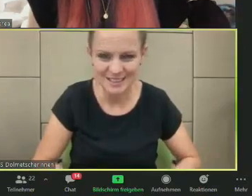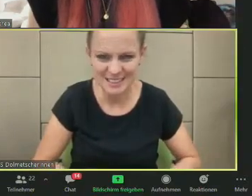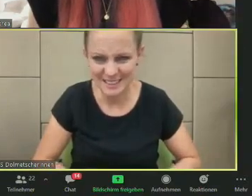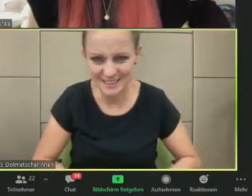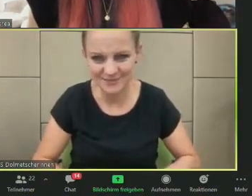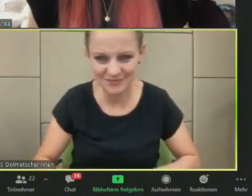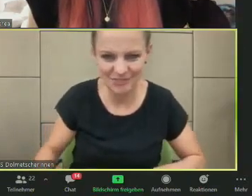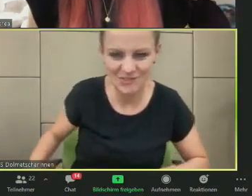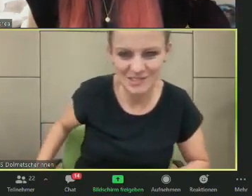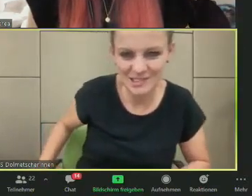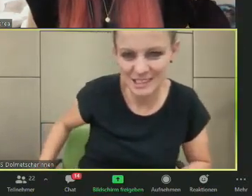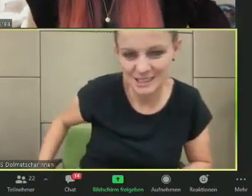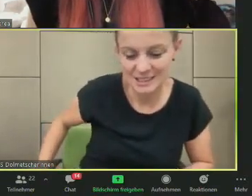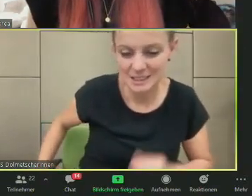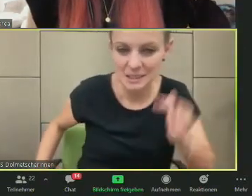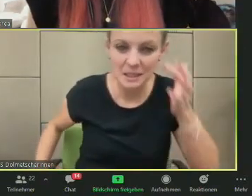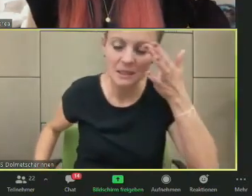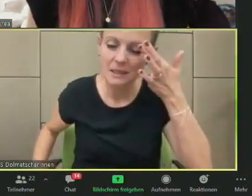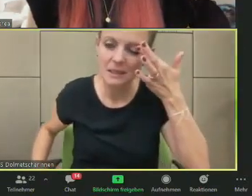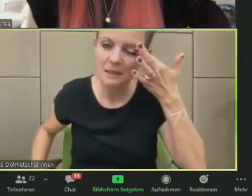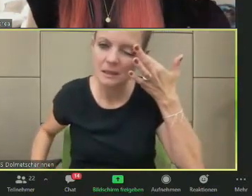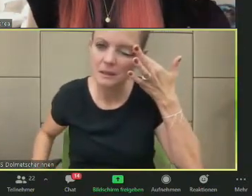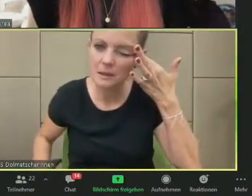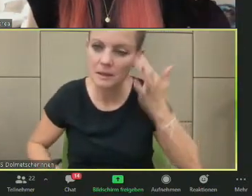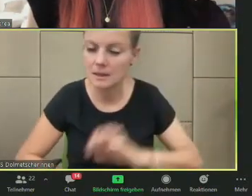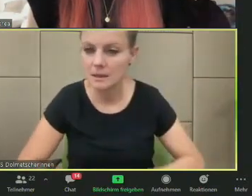Nein, leider.